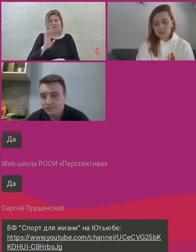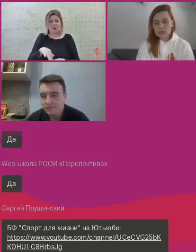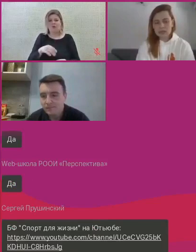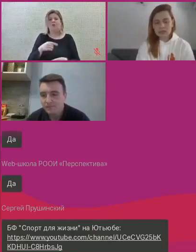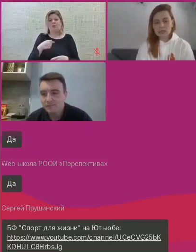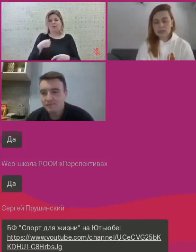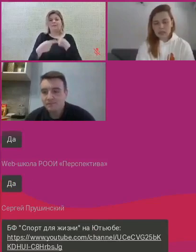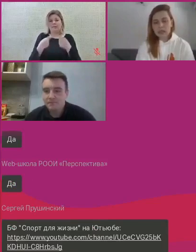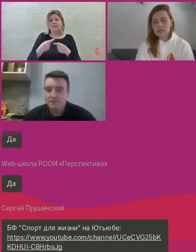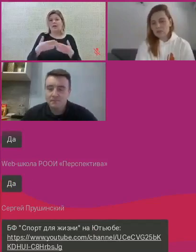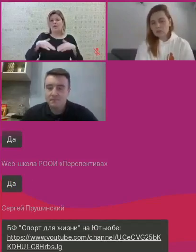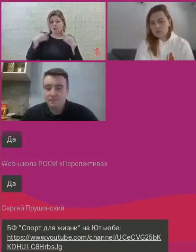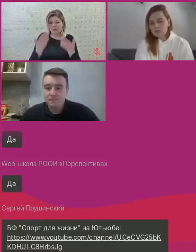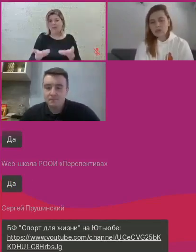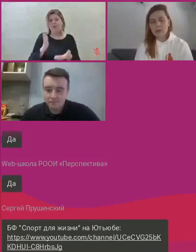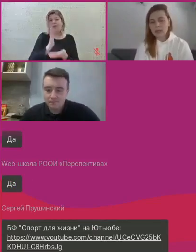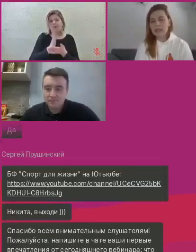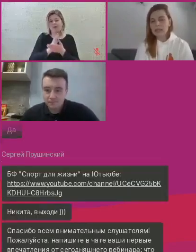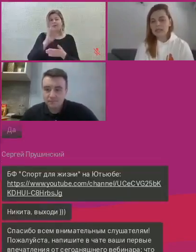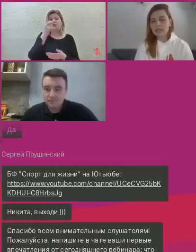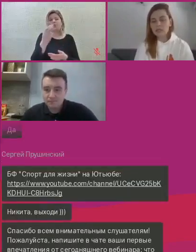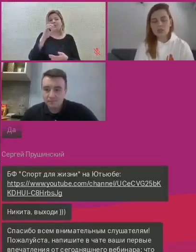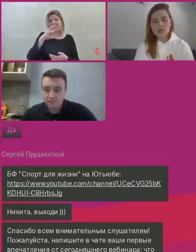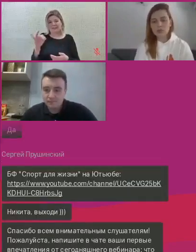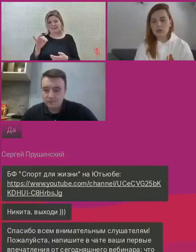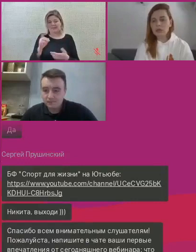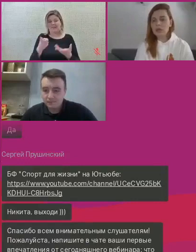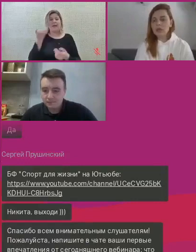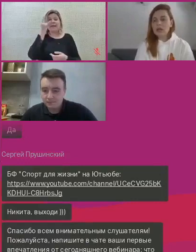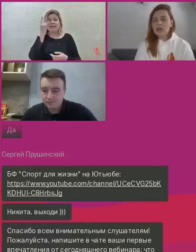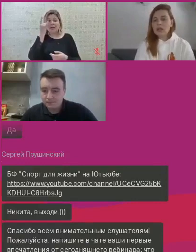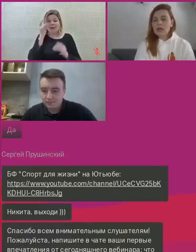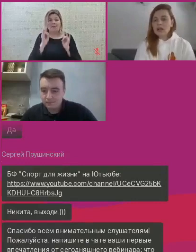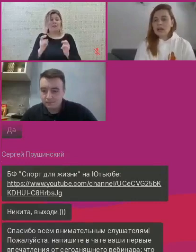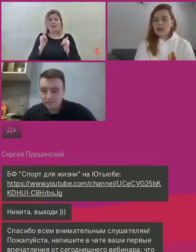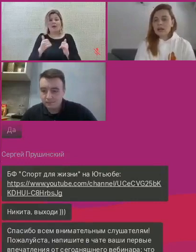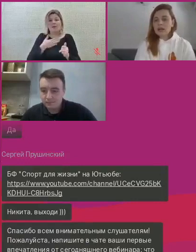иметь социальные сети. Инстаграм, он, ну, пока для нас это лучшая история.